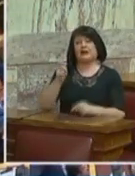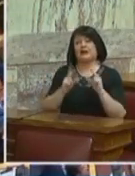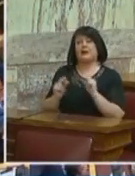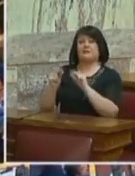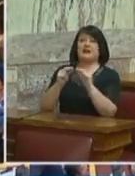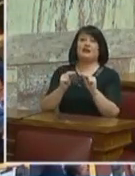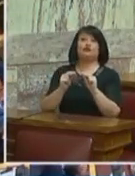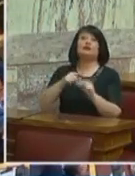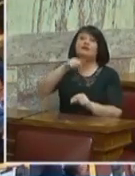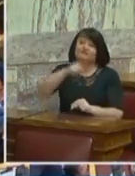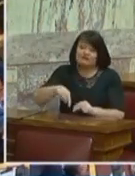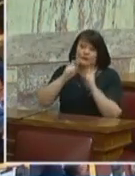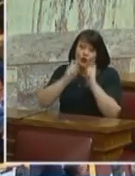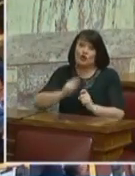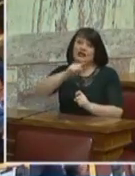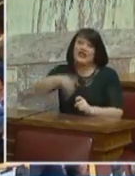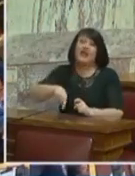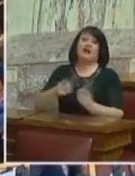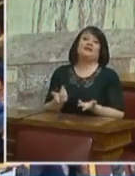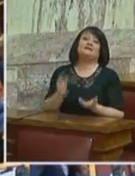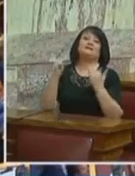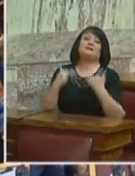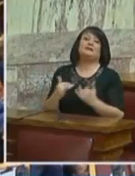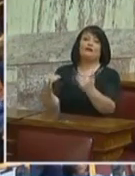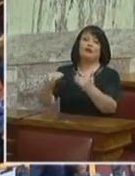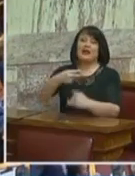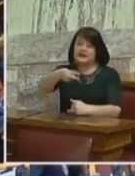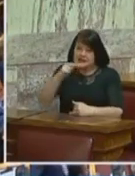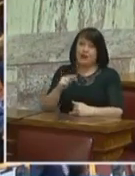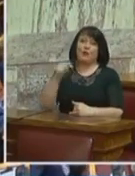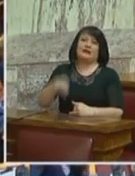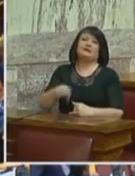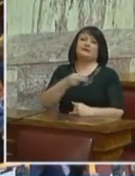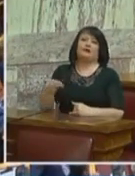Θέλετε, δεν θέλετε, κύριε Τσίπρα, θα έρθετε στη Βουλή να μιλήσετε για το θέμα αυτό.